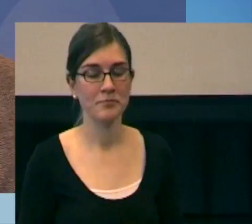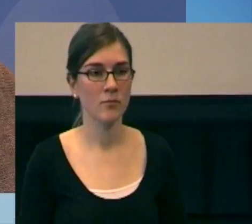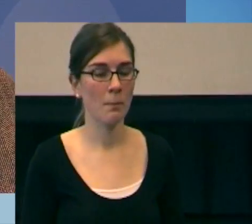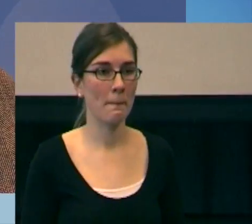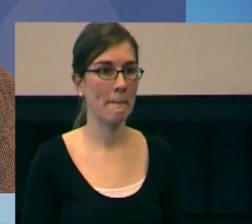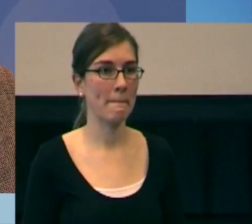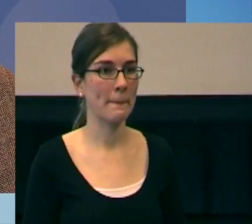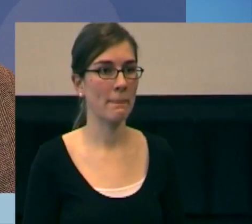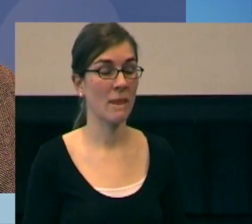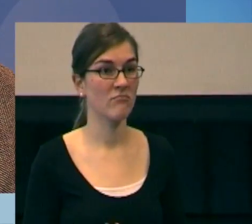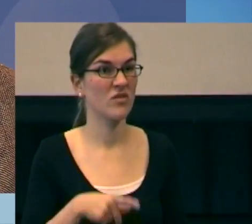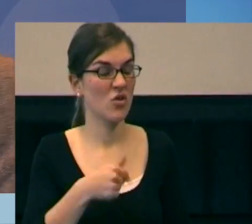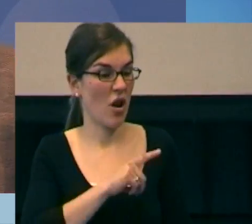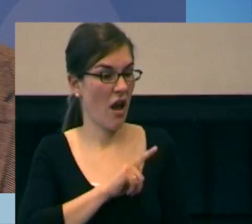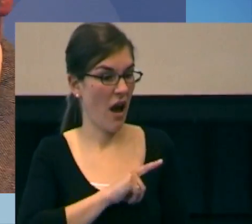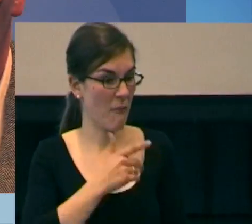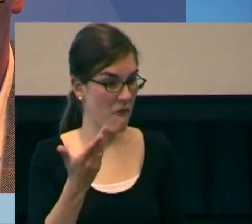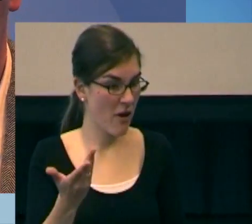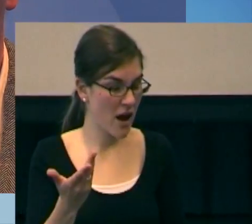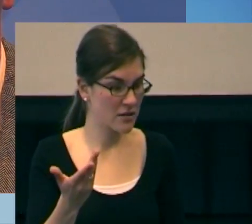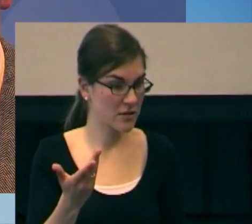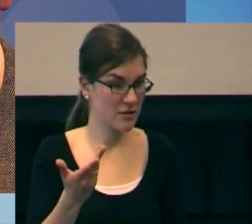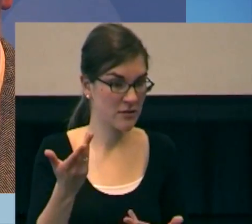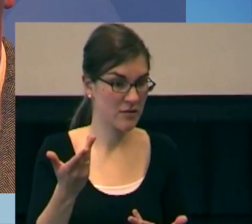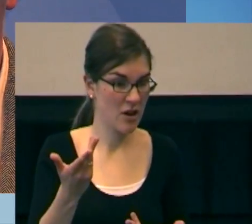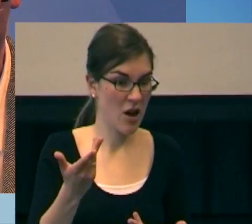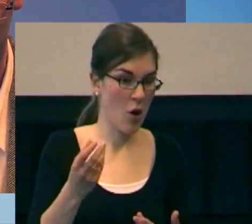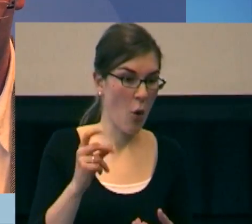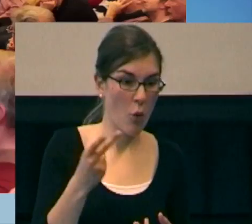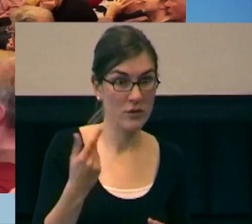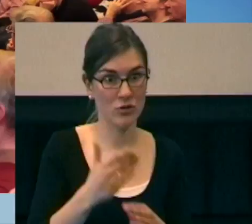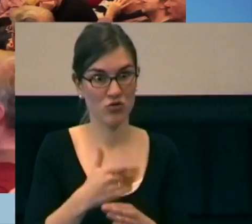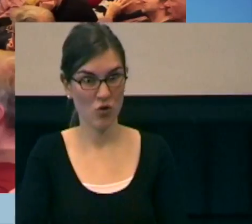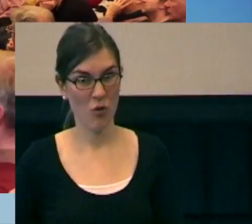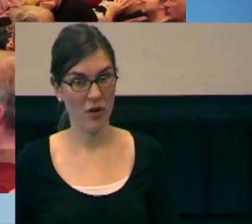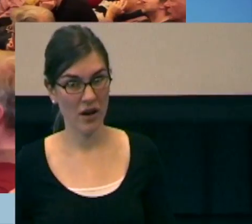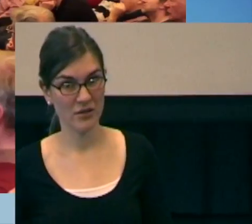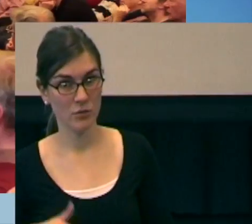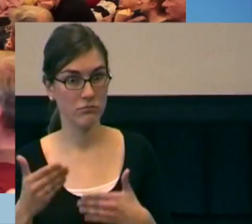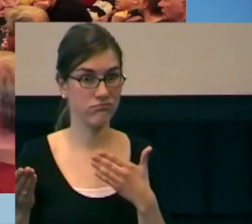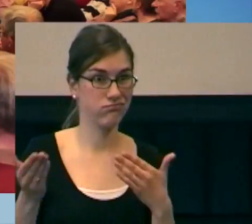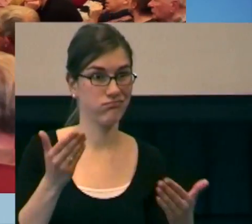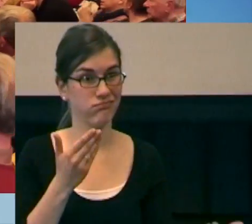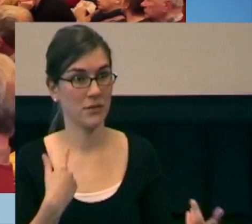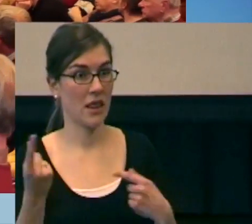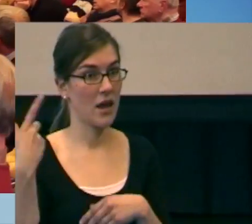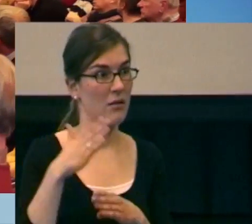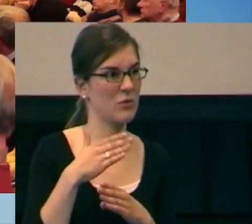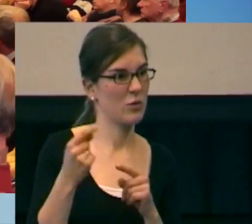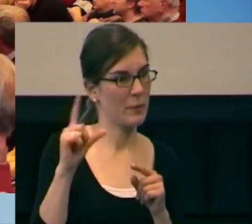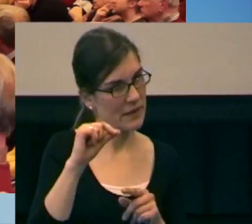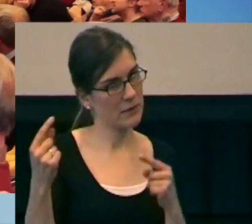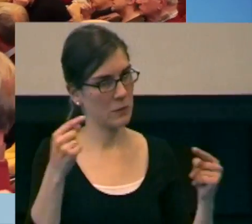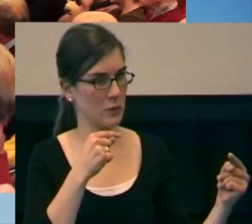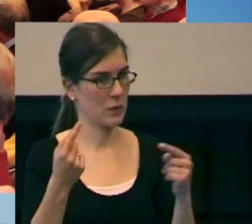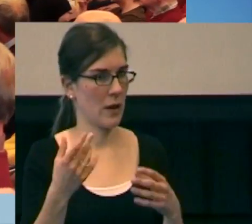eher abwarten und wann soll man eher schon operieren? Das klang ja eben schon an, dass man da auch